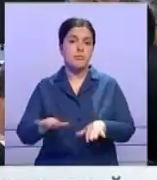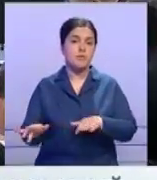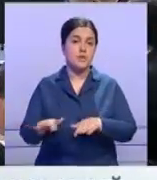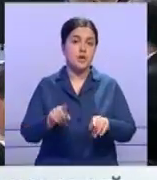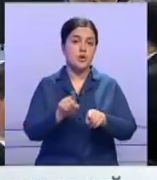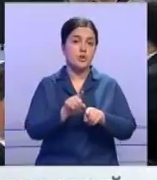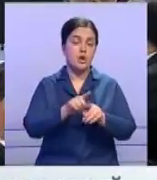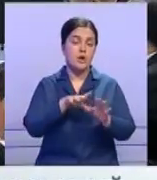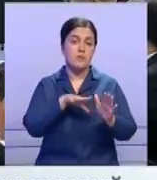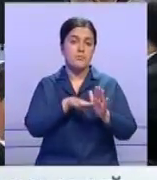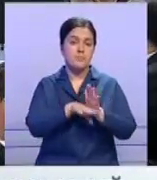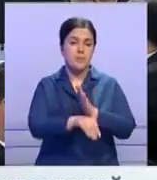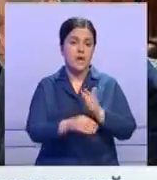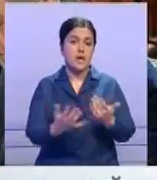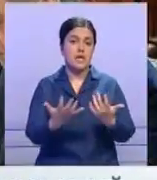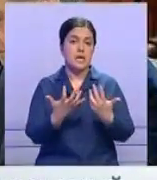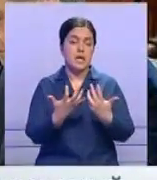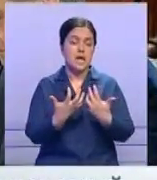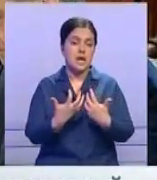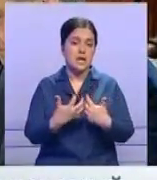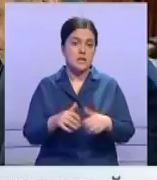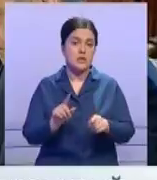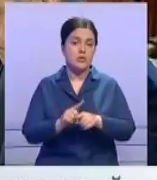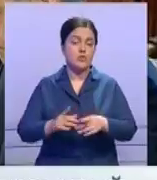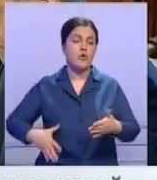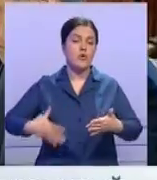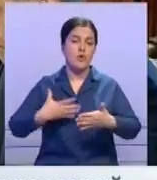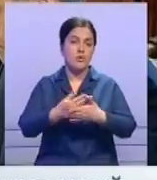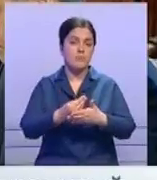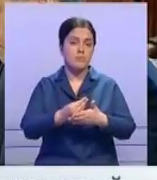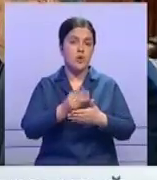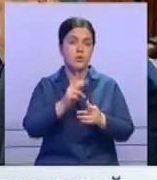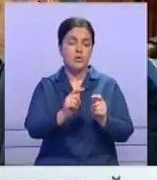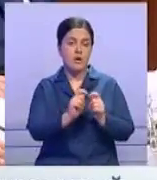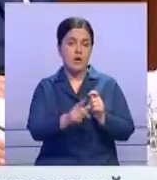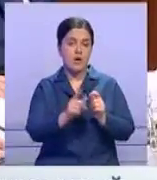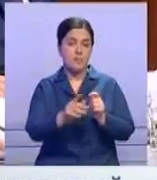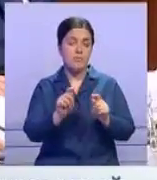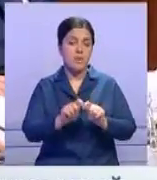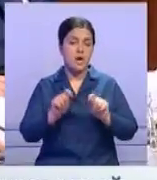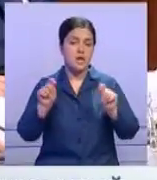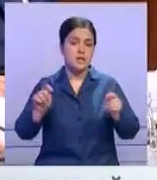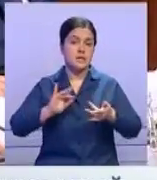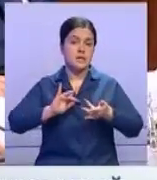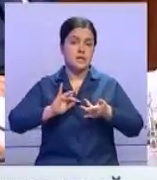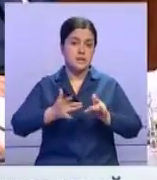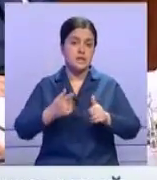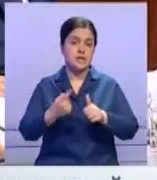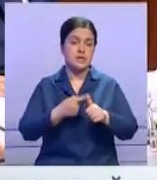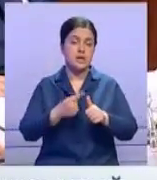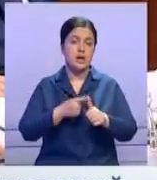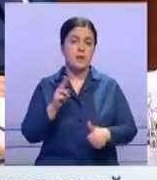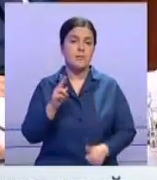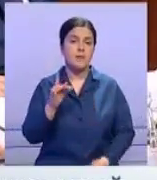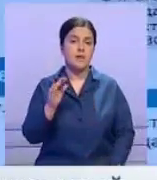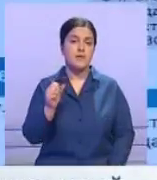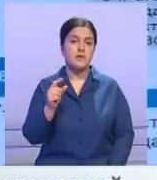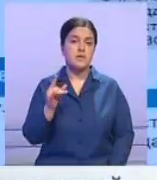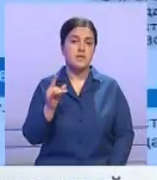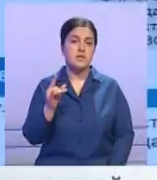обеспечить прозрачность и эффективность процесса, а также привлечь максимальное количество инвесторов, создан сайт